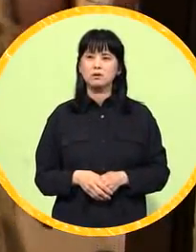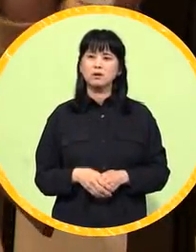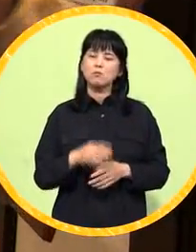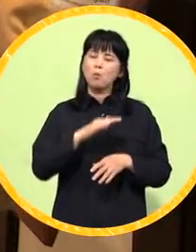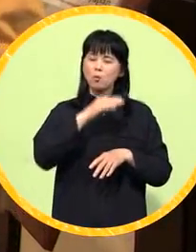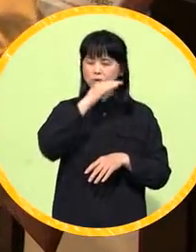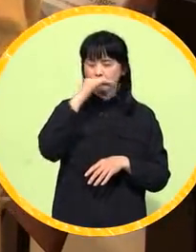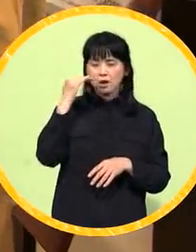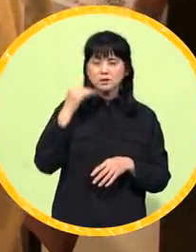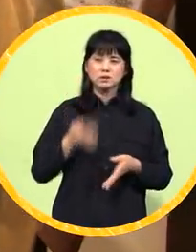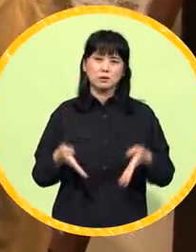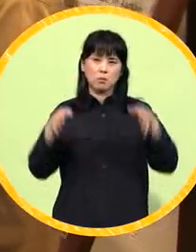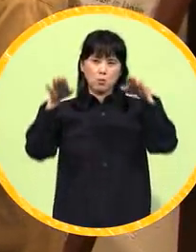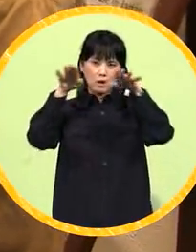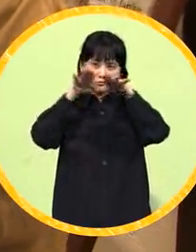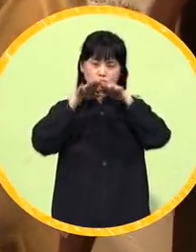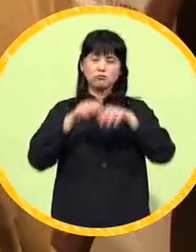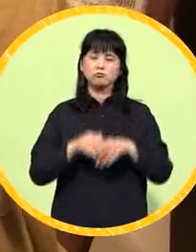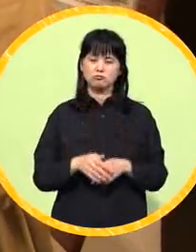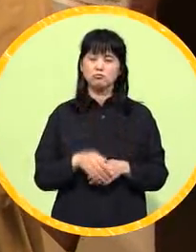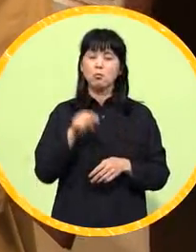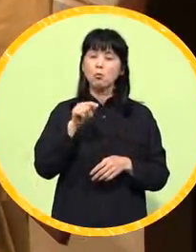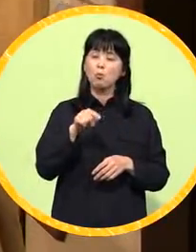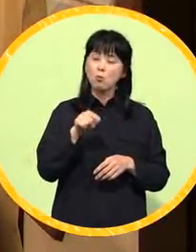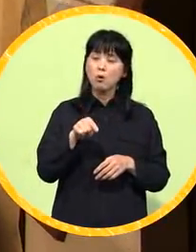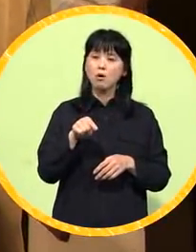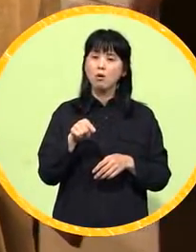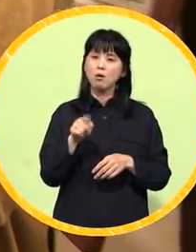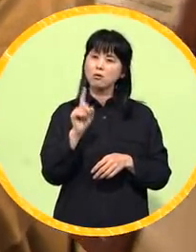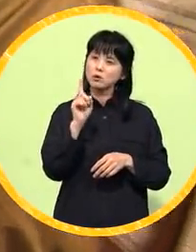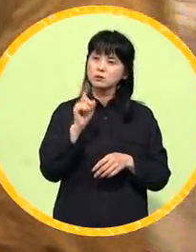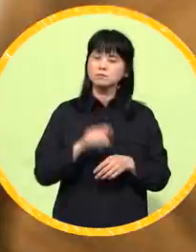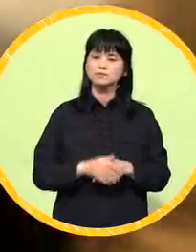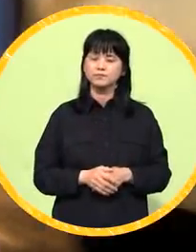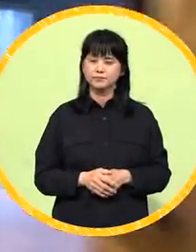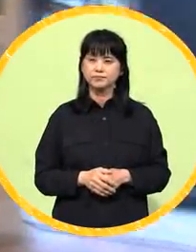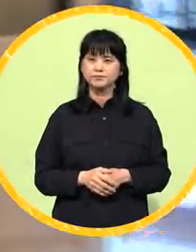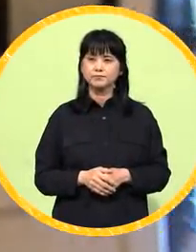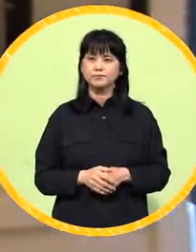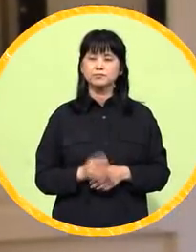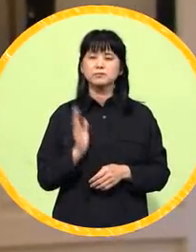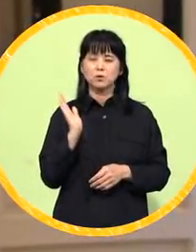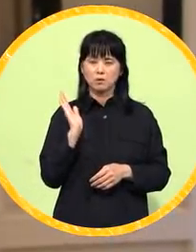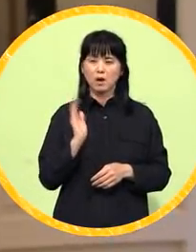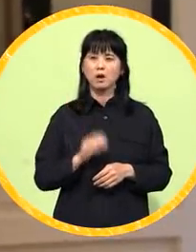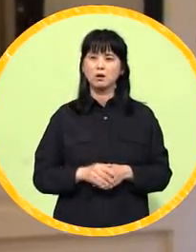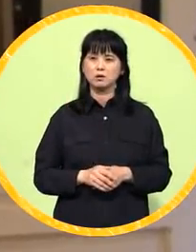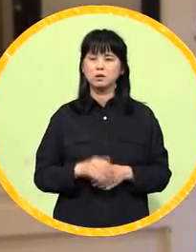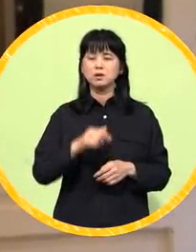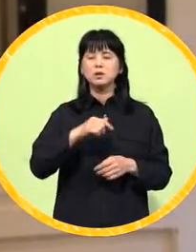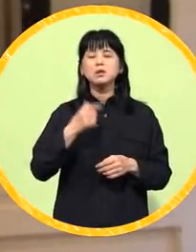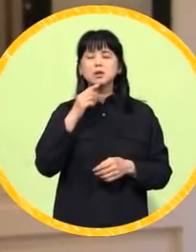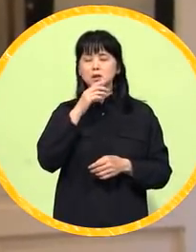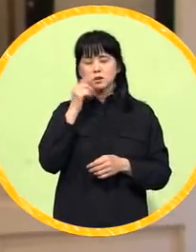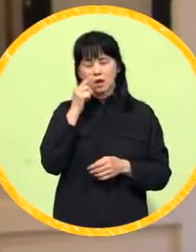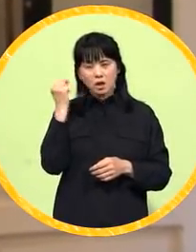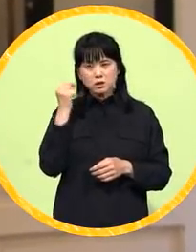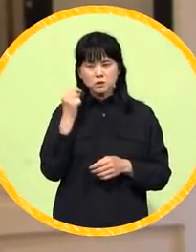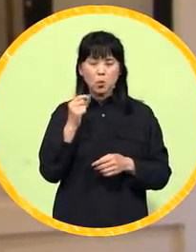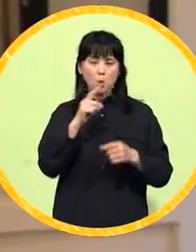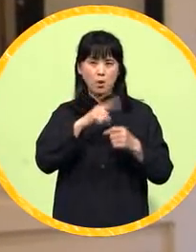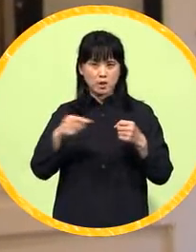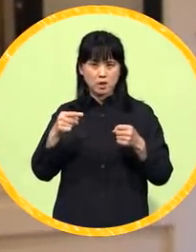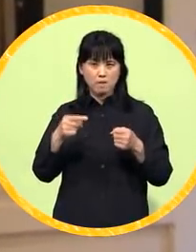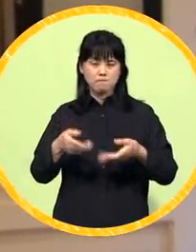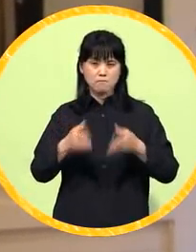も素敵な建物ですけどこちらはどういった建物なんですかこちらの建物は大正元年に立ちまし